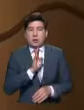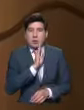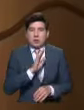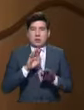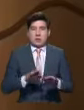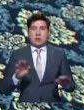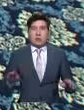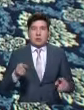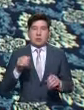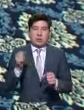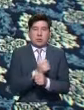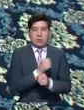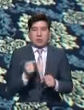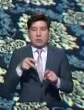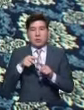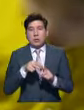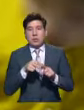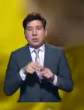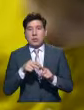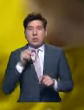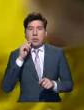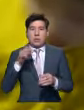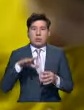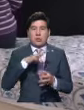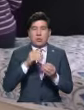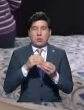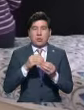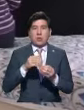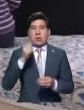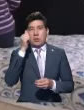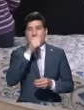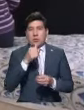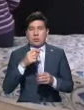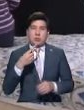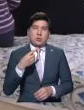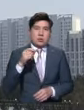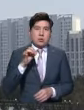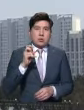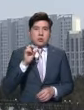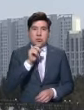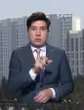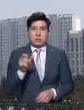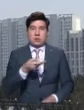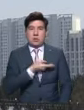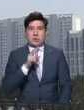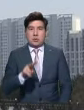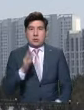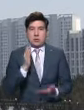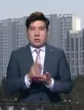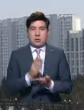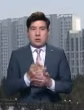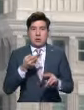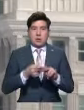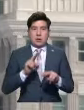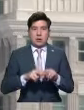жиі ұшырайды. Қазақстанда жыл сайын тұрмыстық зорлық-зомбылық салдарынан жүздеген адам көз жұмады. Бұл мәселеге орай президент